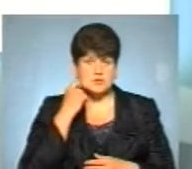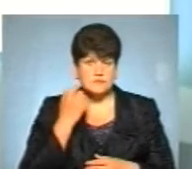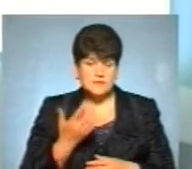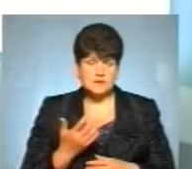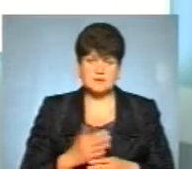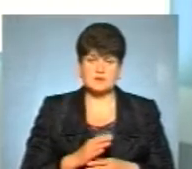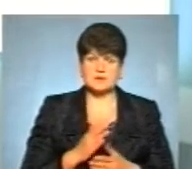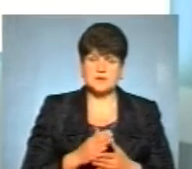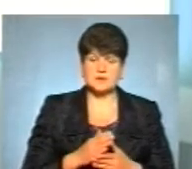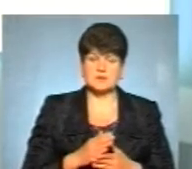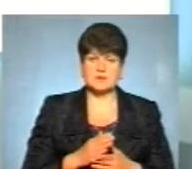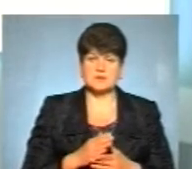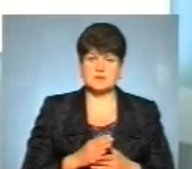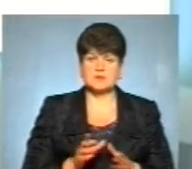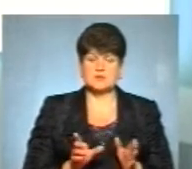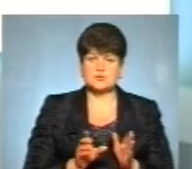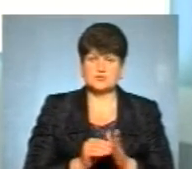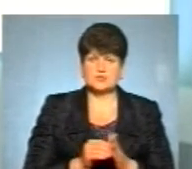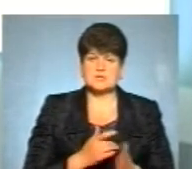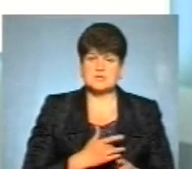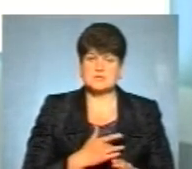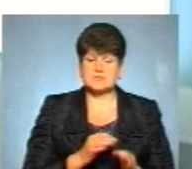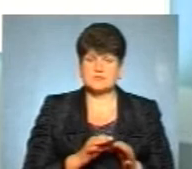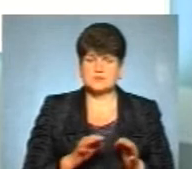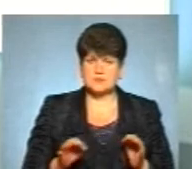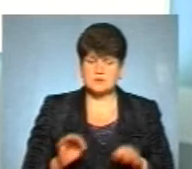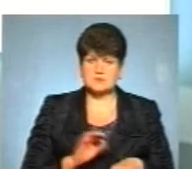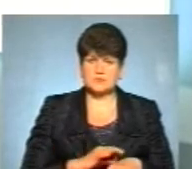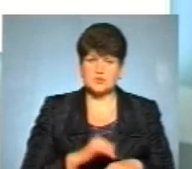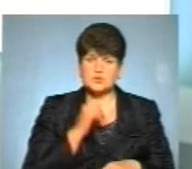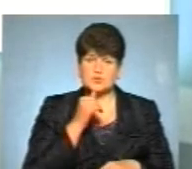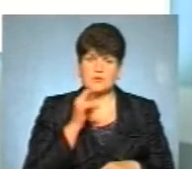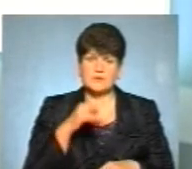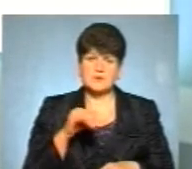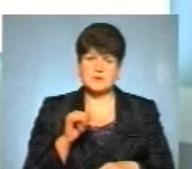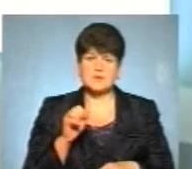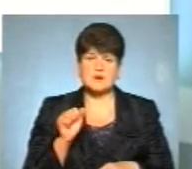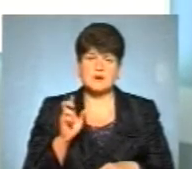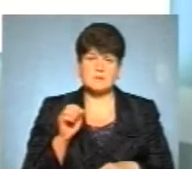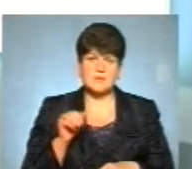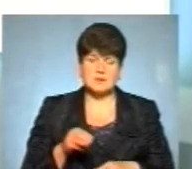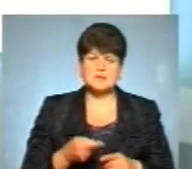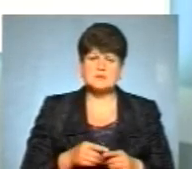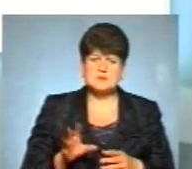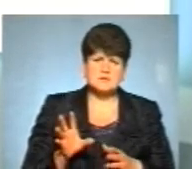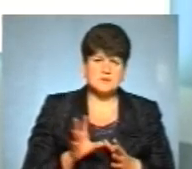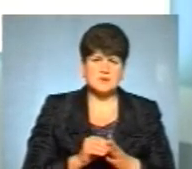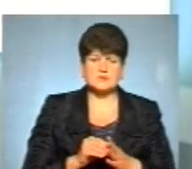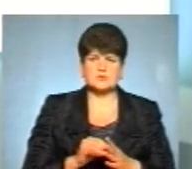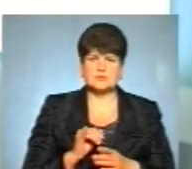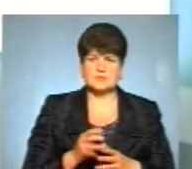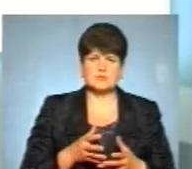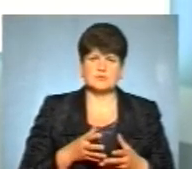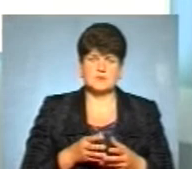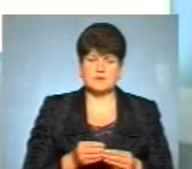є супутня серцево-судинна патологія, цукровий діабет. І це все разом, звичайно, негативно впливає на динаміку